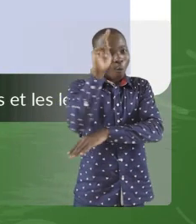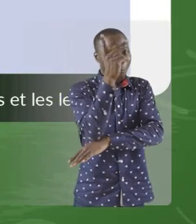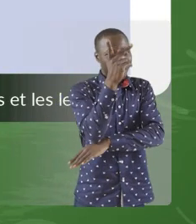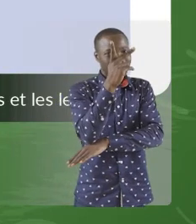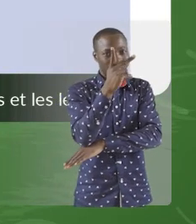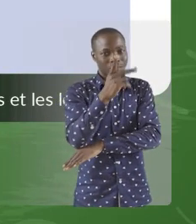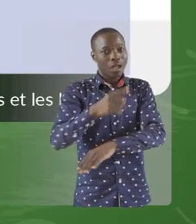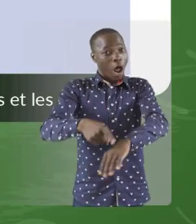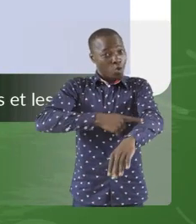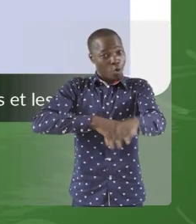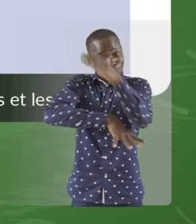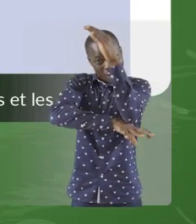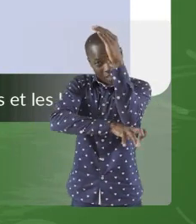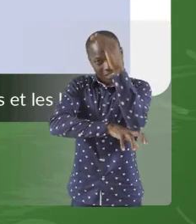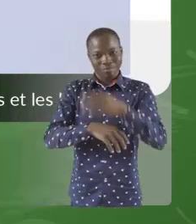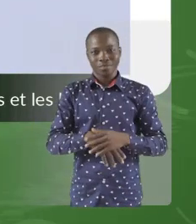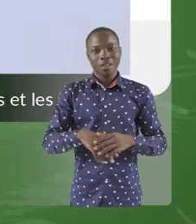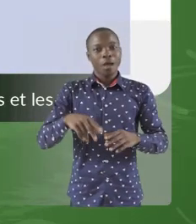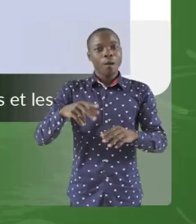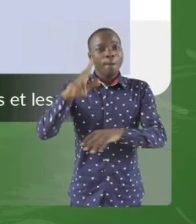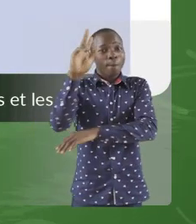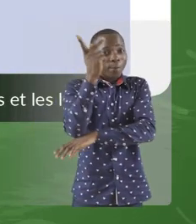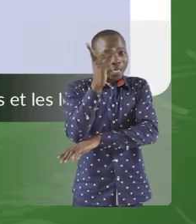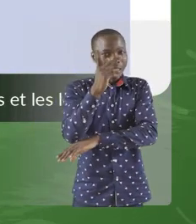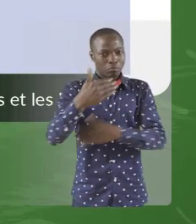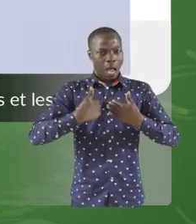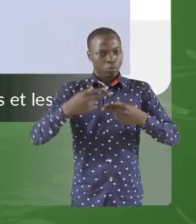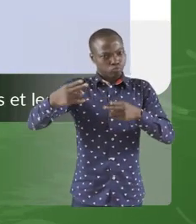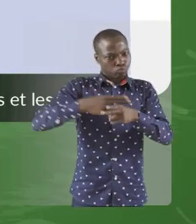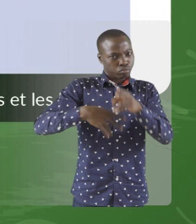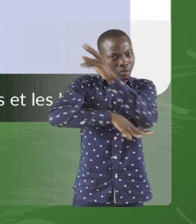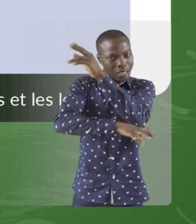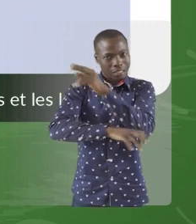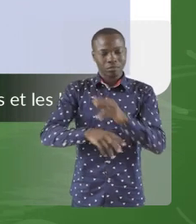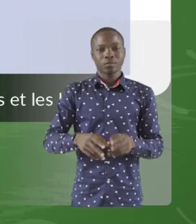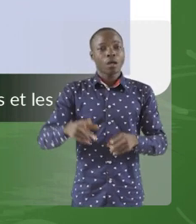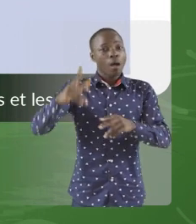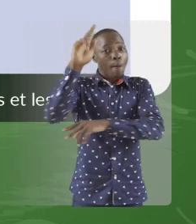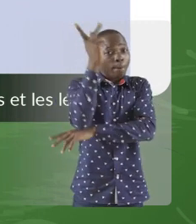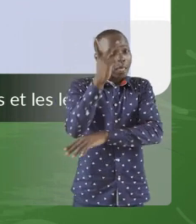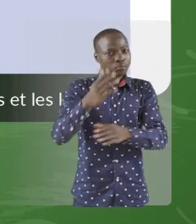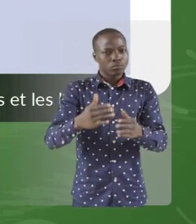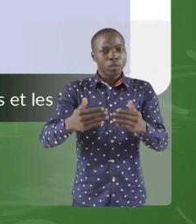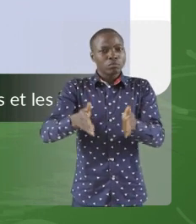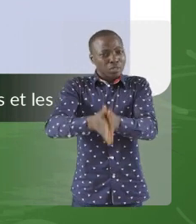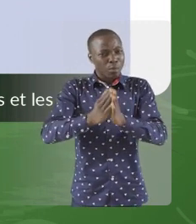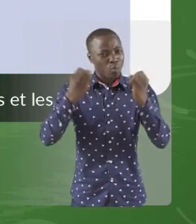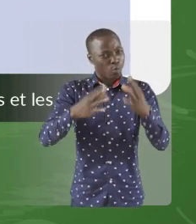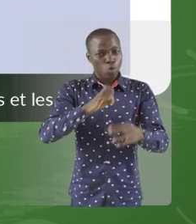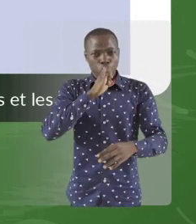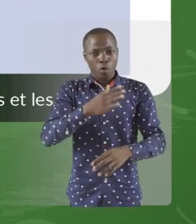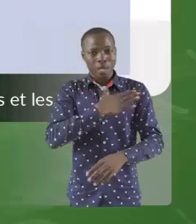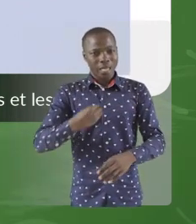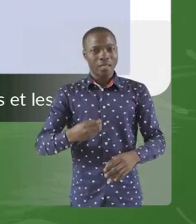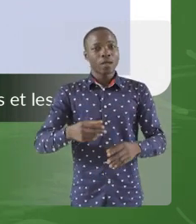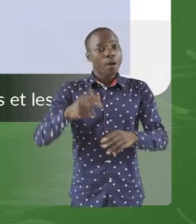plantes à longue racine, les plantes à courte racine, les plantes exigeantes en eau, les plantes peu exigeantes